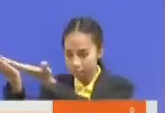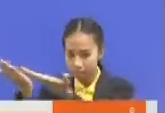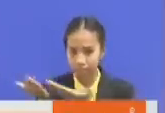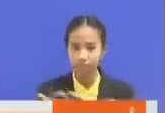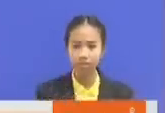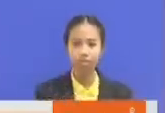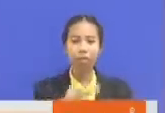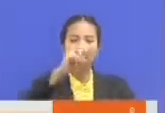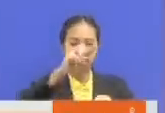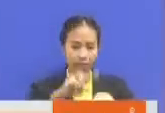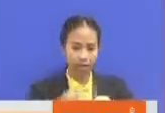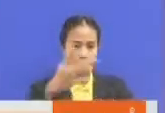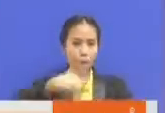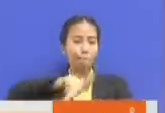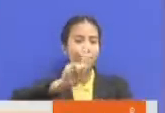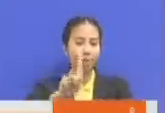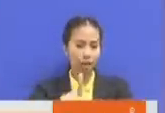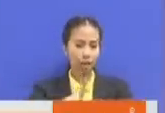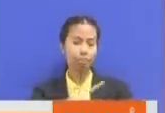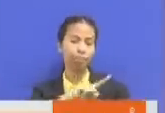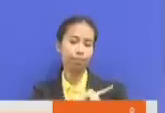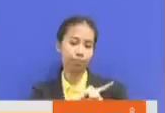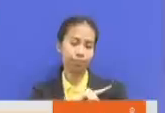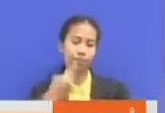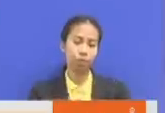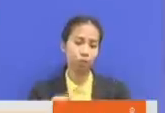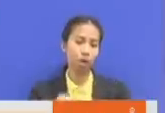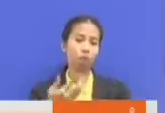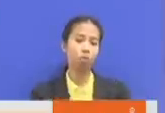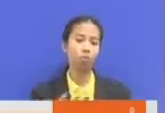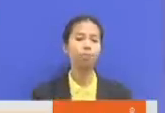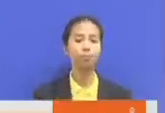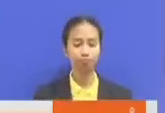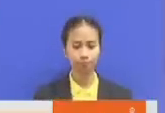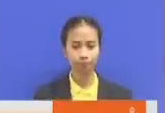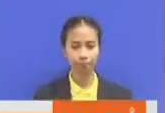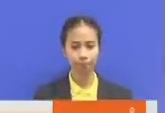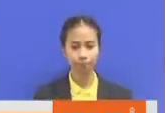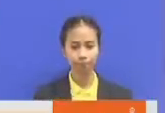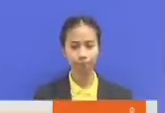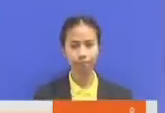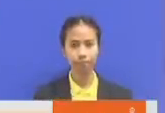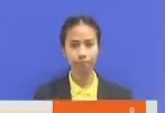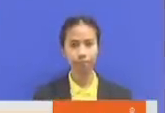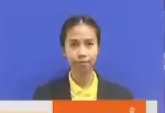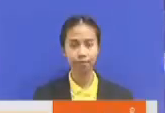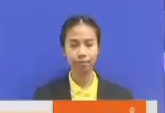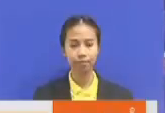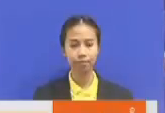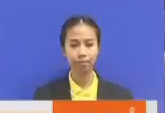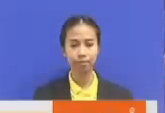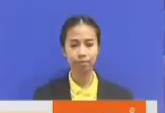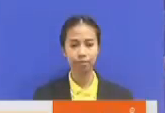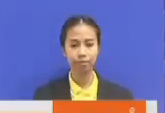เนื้อเพลงขณะนี้นะคะเลขาสภาสอบในขนมการประชุมเริ่มต้นขึ้นแล้วนะ